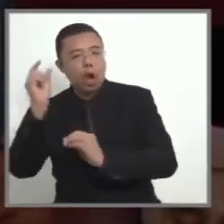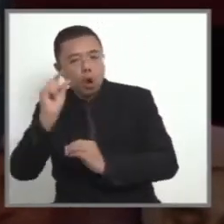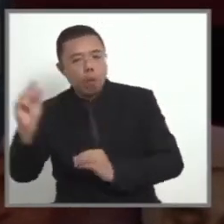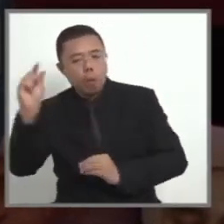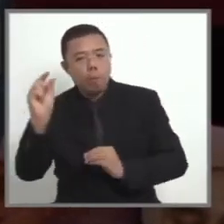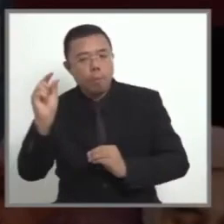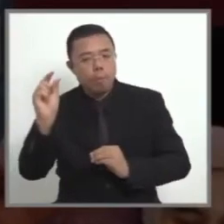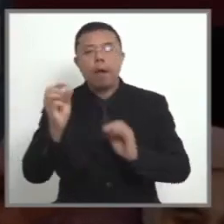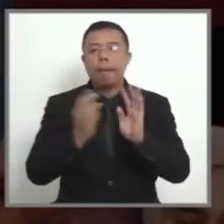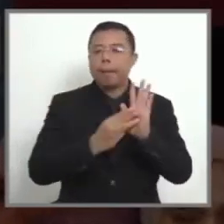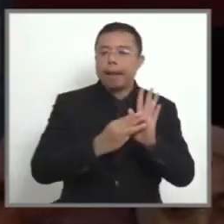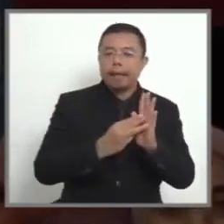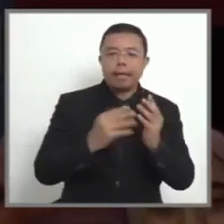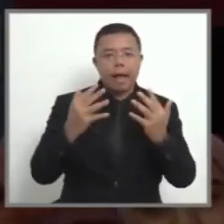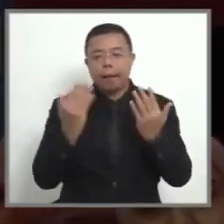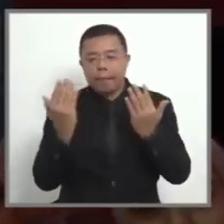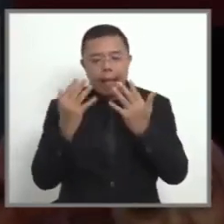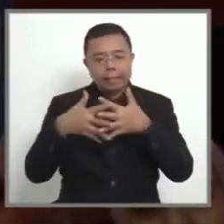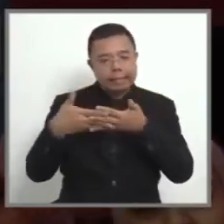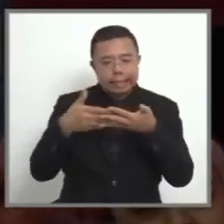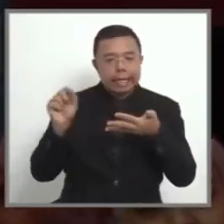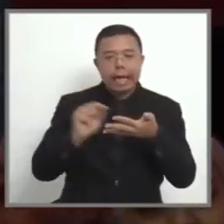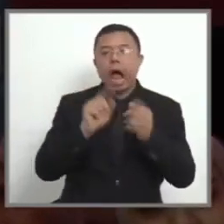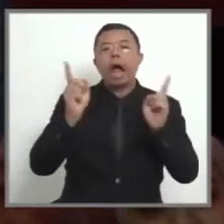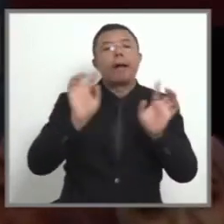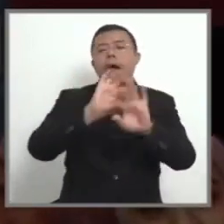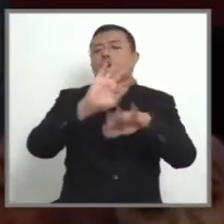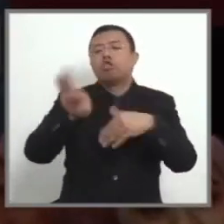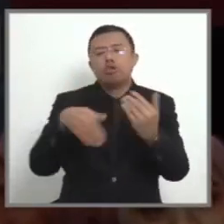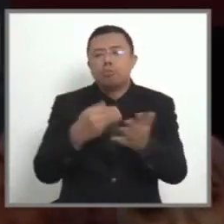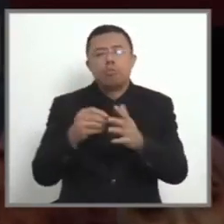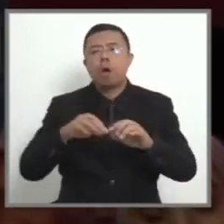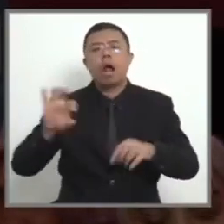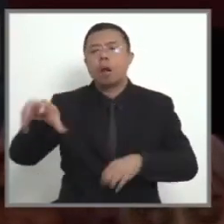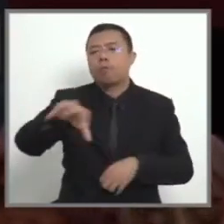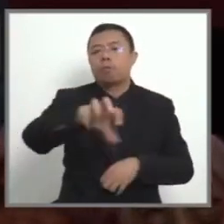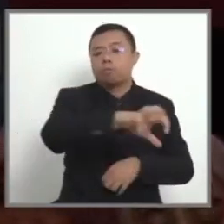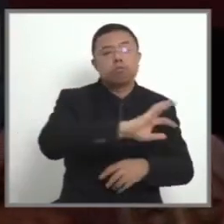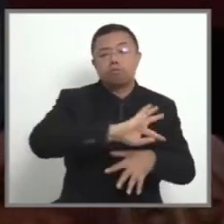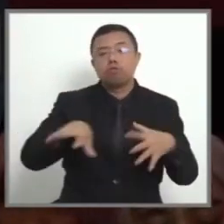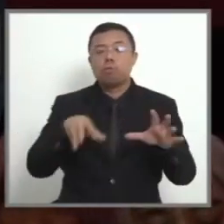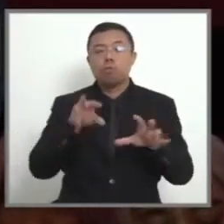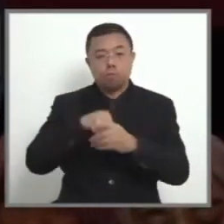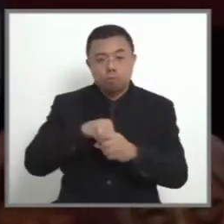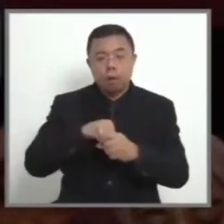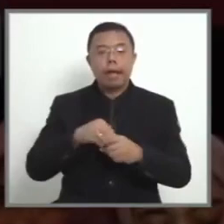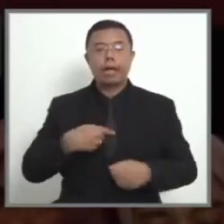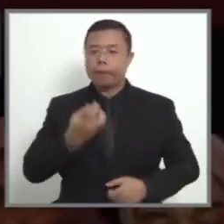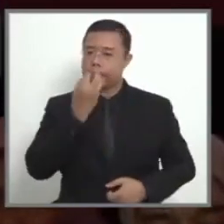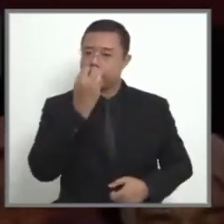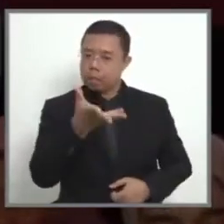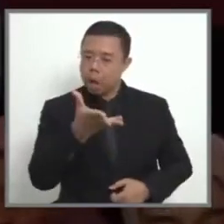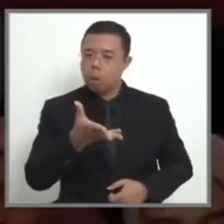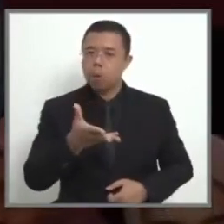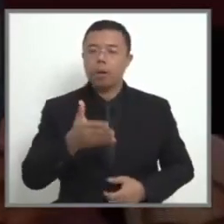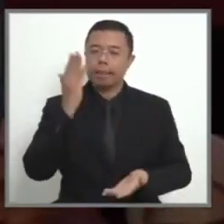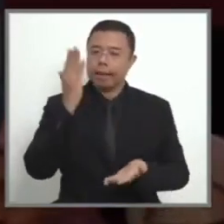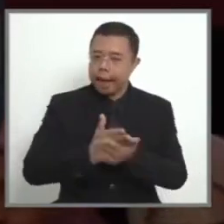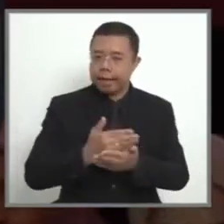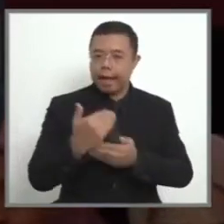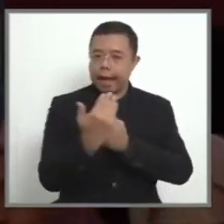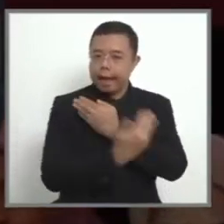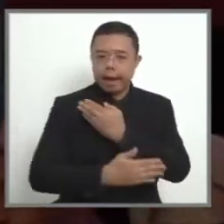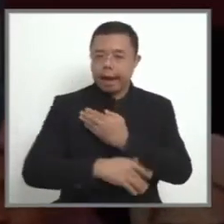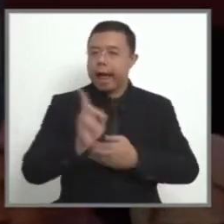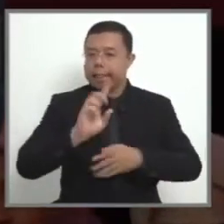Madrasah Pesantren agama apapun suku apapun dan kami akan tegaskan negara tidak